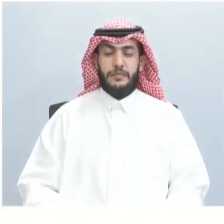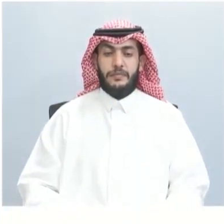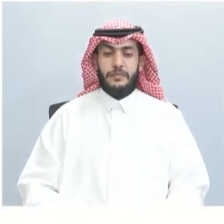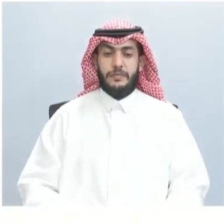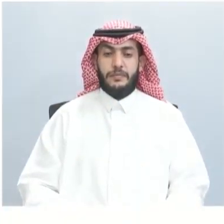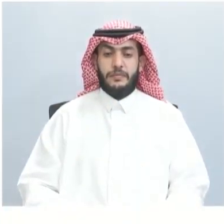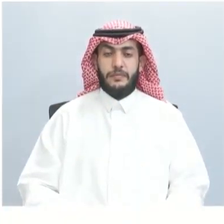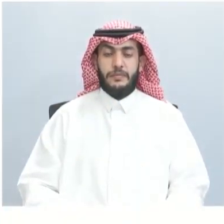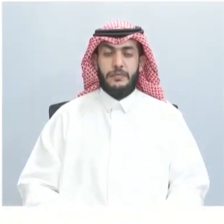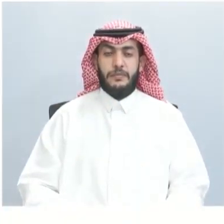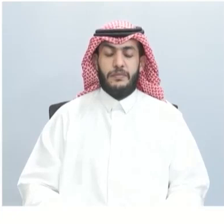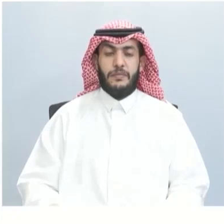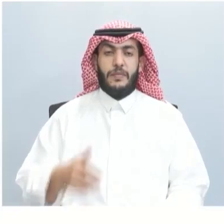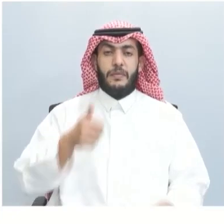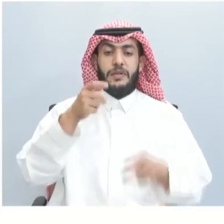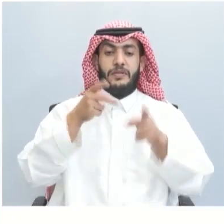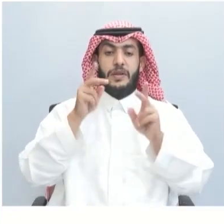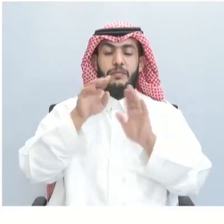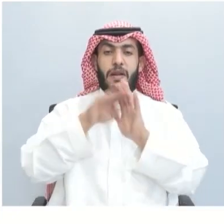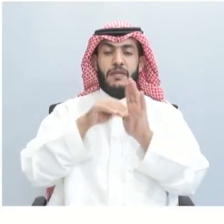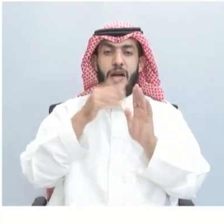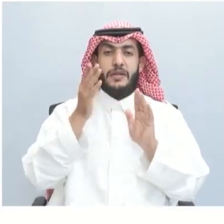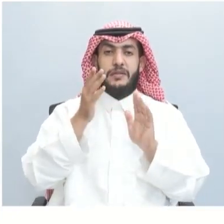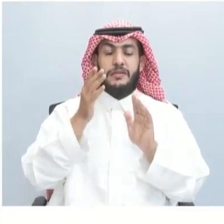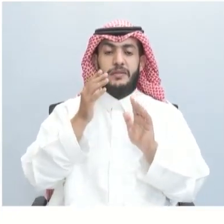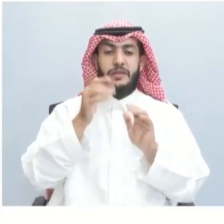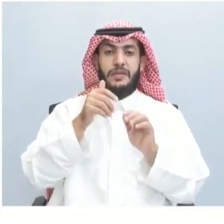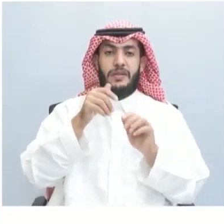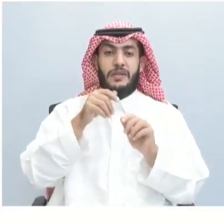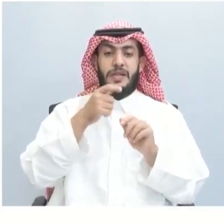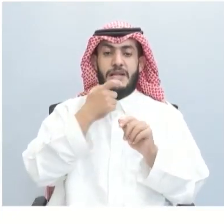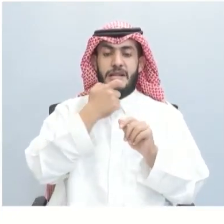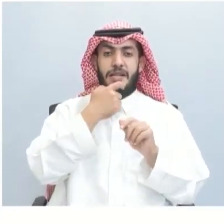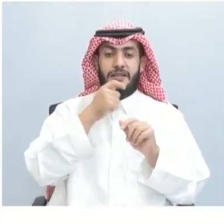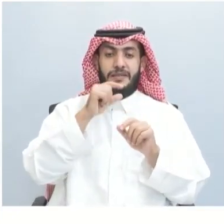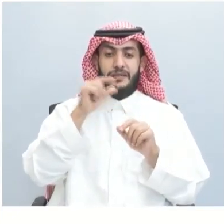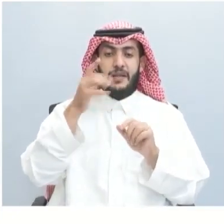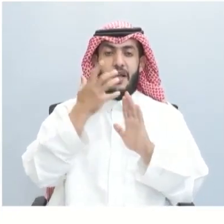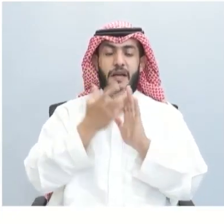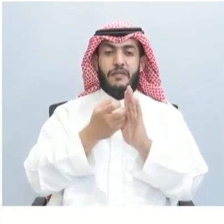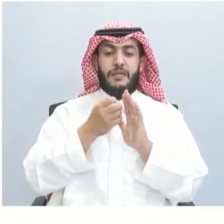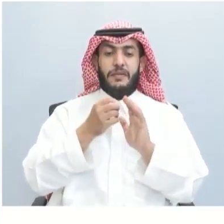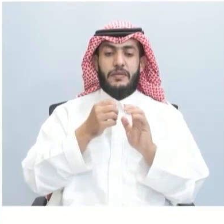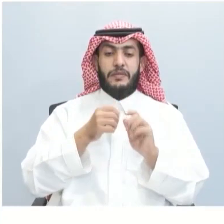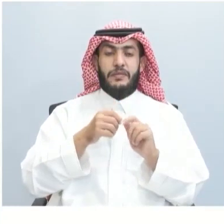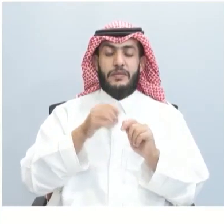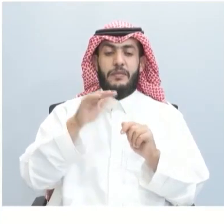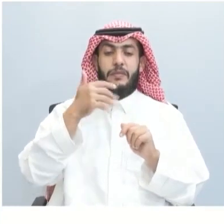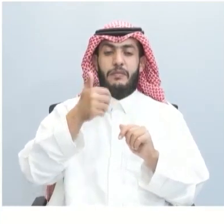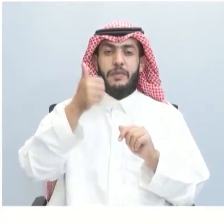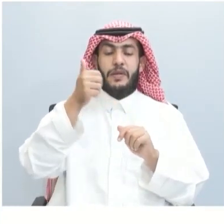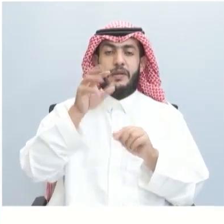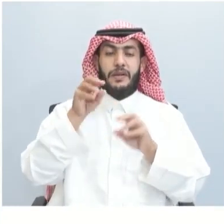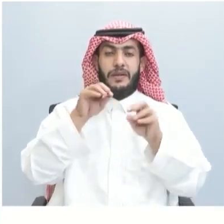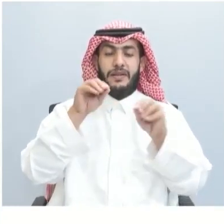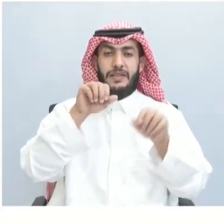خارجي طبعا يمكن انشاء ملف خارجي بامتداد الجي اس وحفظه في ملف وايضا يمكن الرجوع